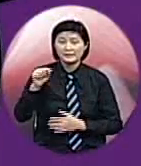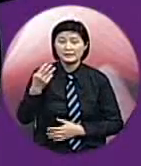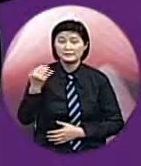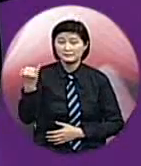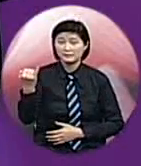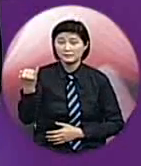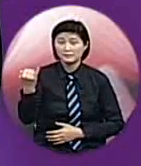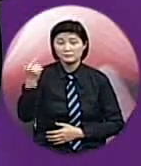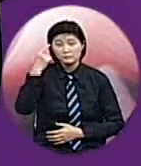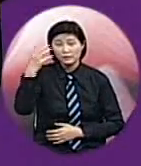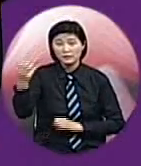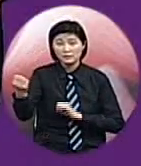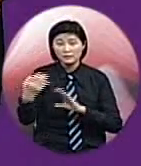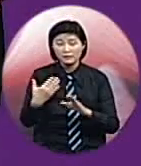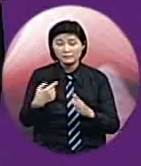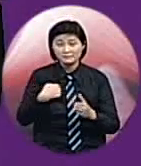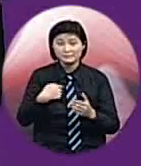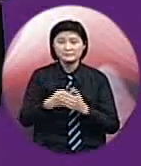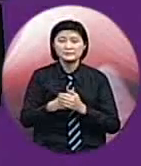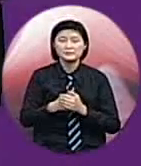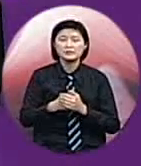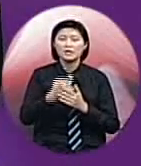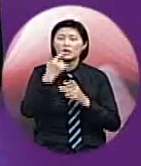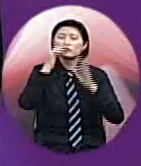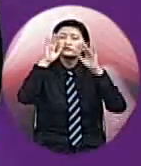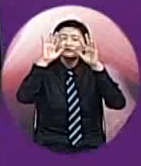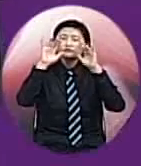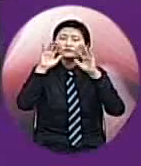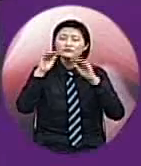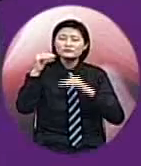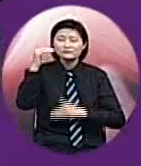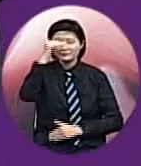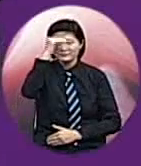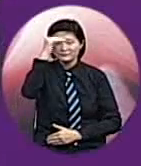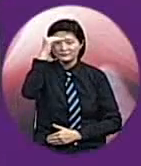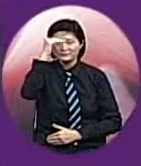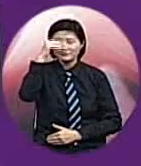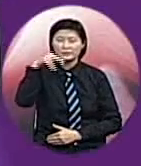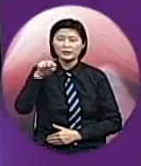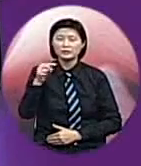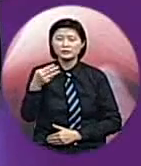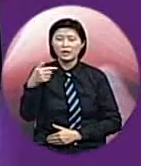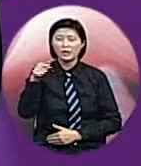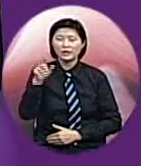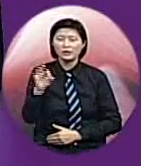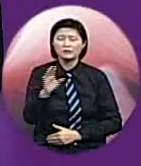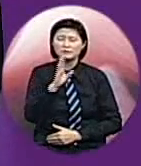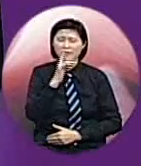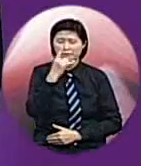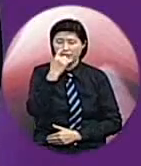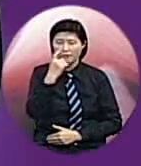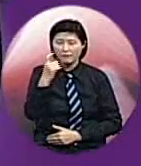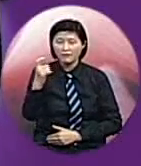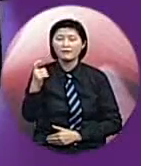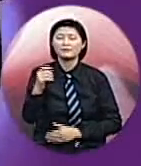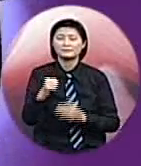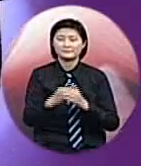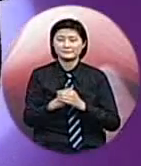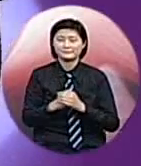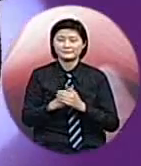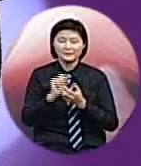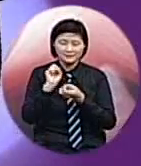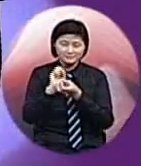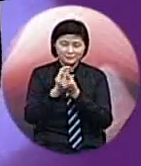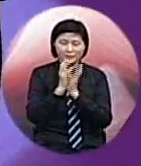씨한테 물어봤는데 내가 먼저 대답할게요. 나는 그 설경. 설경. 설경. 아 정말 멋있죠. 네. 그 꽃이 네. 가장